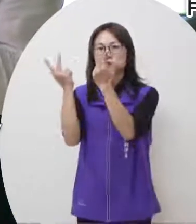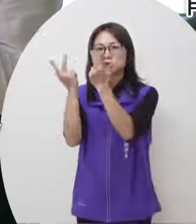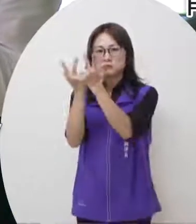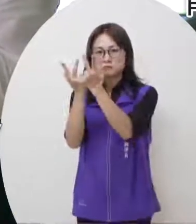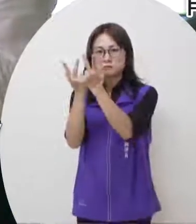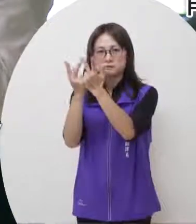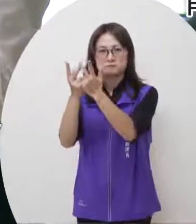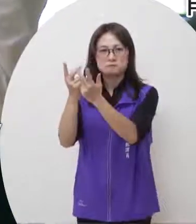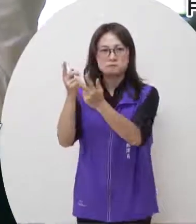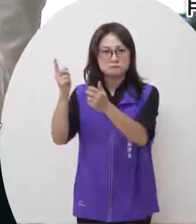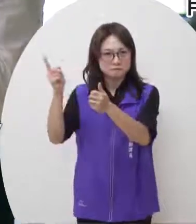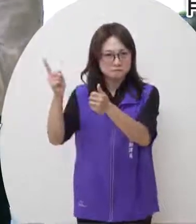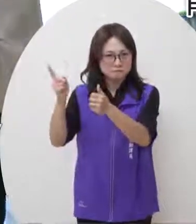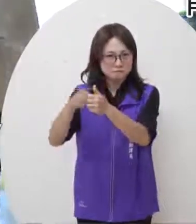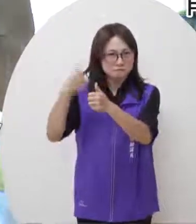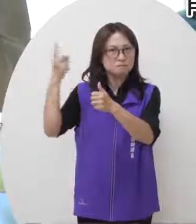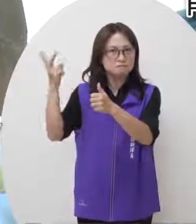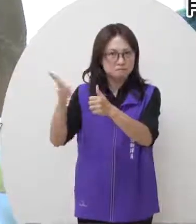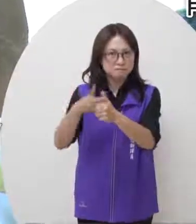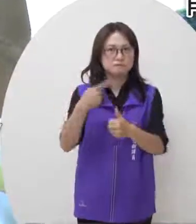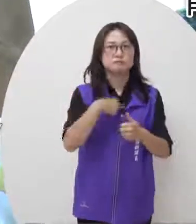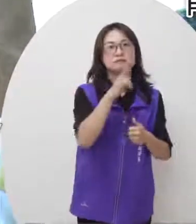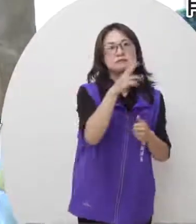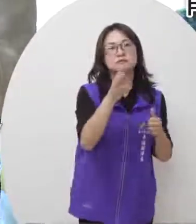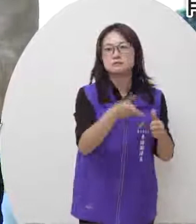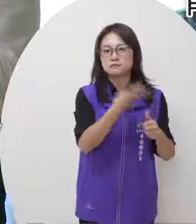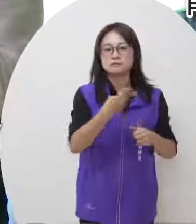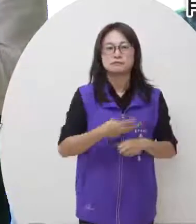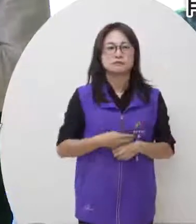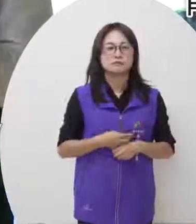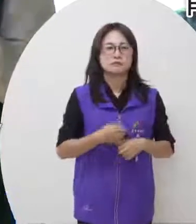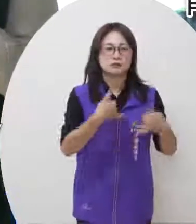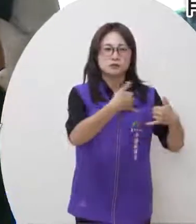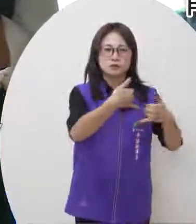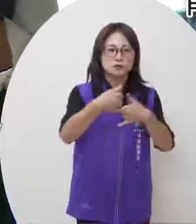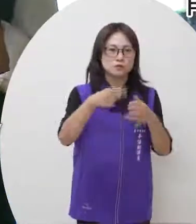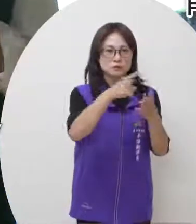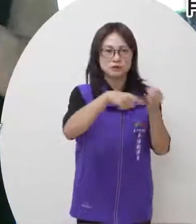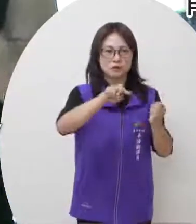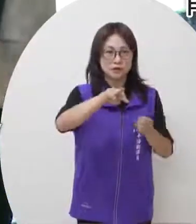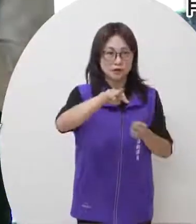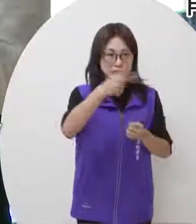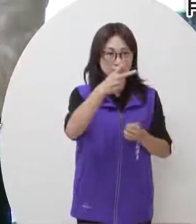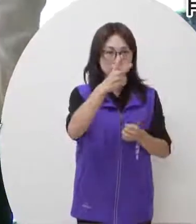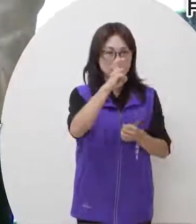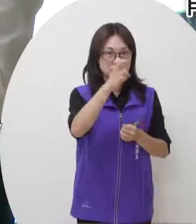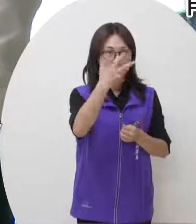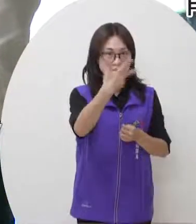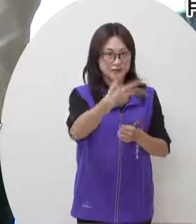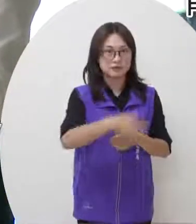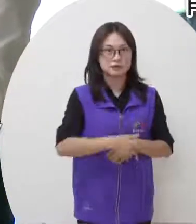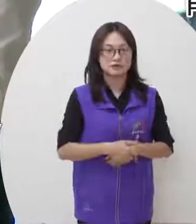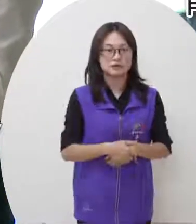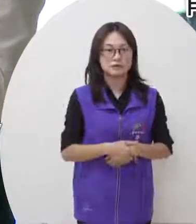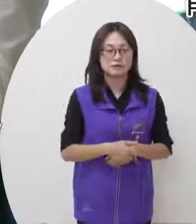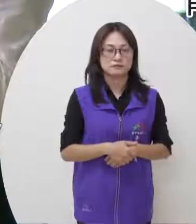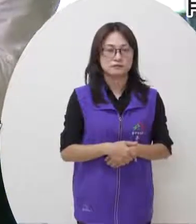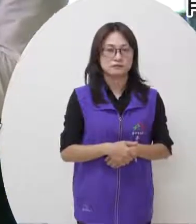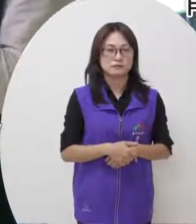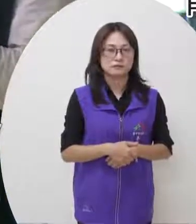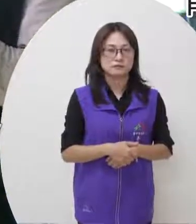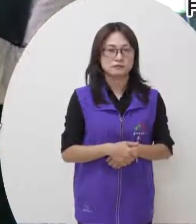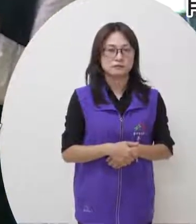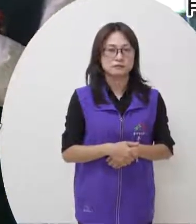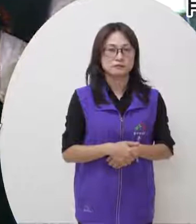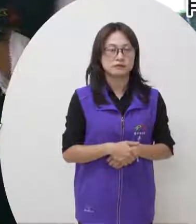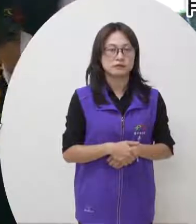对非常多的这些公车路线，237条路线。那事实上营业者大概是全台湾最多啦，总共有